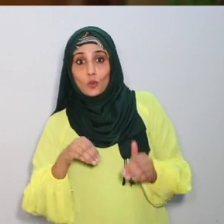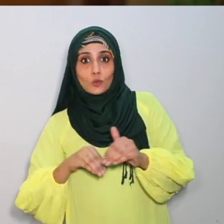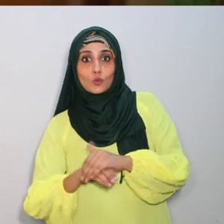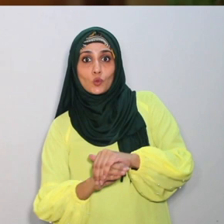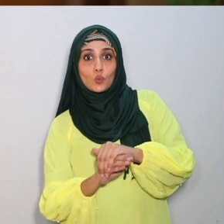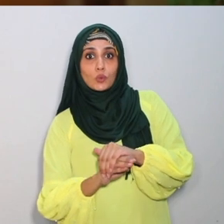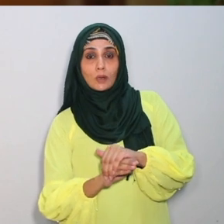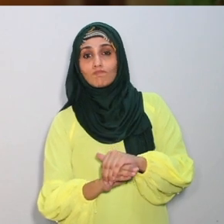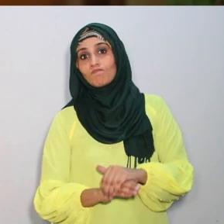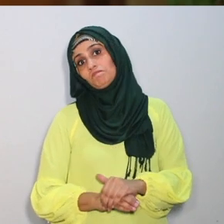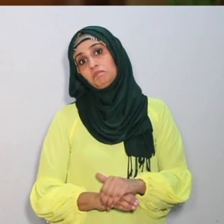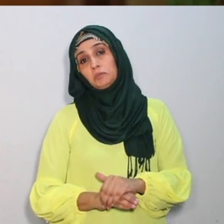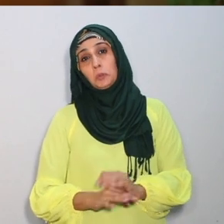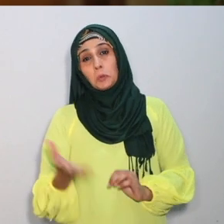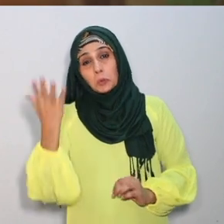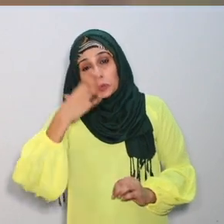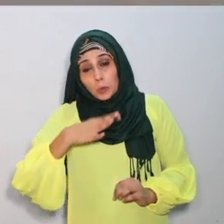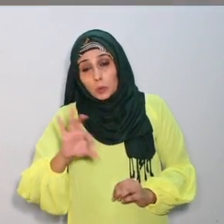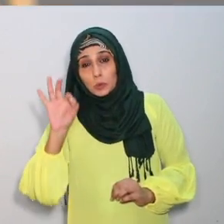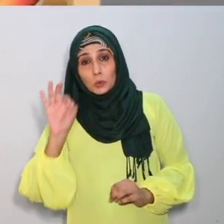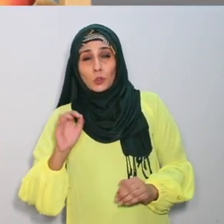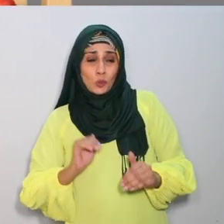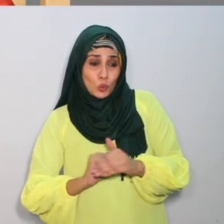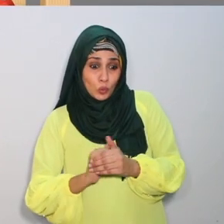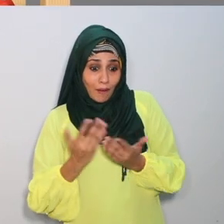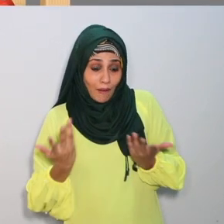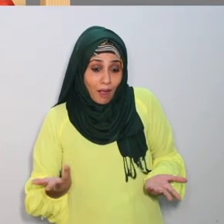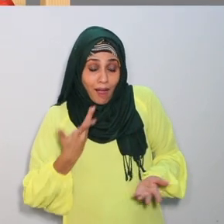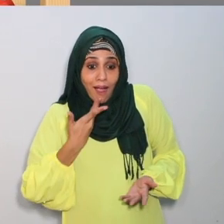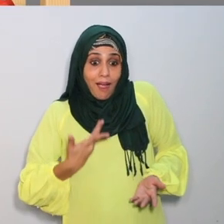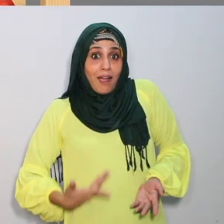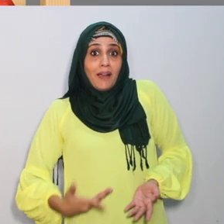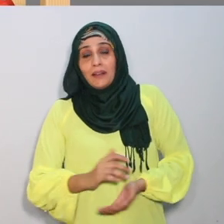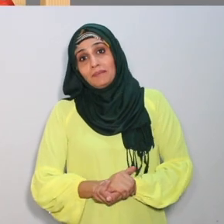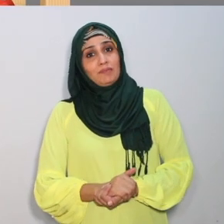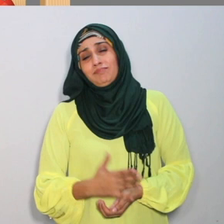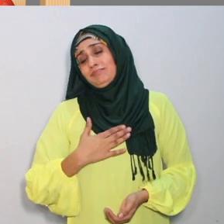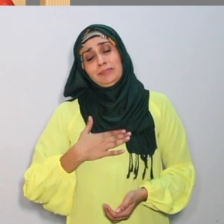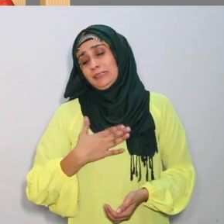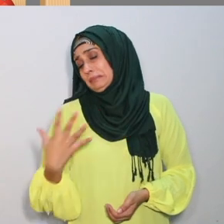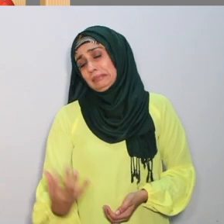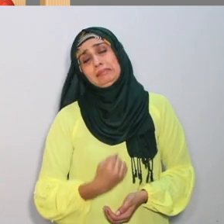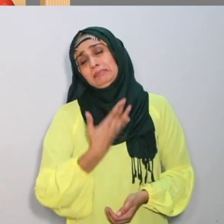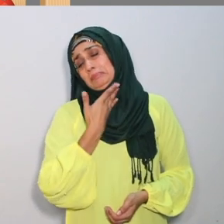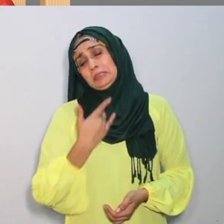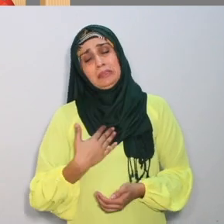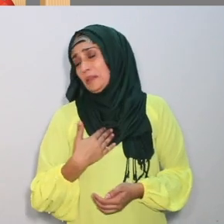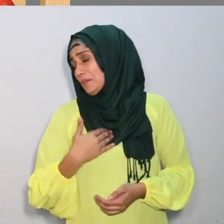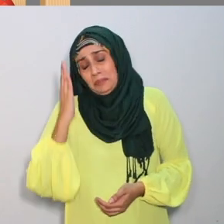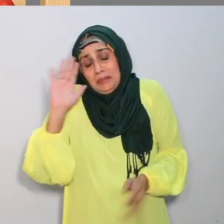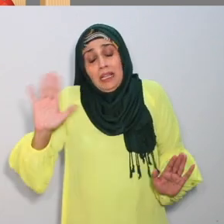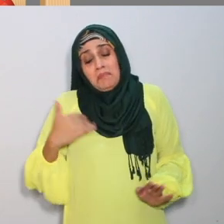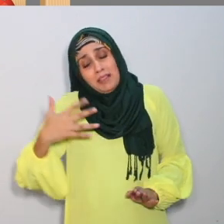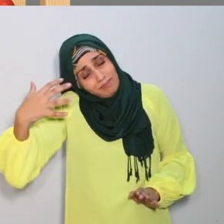पड़ी। कितने खूबसूरत जूते हैं, हिरा ने कहा, मुझे ये चाहिए, मुझे